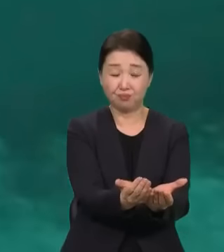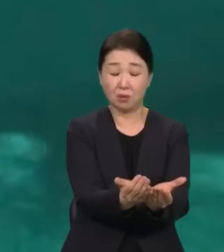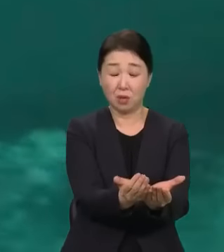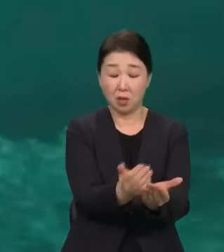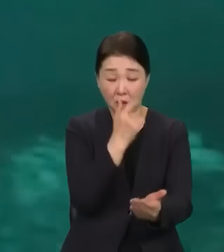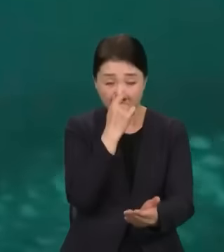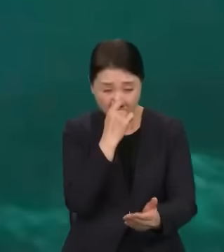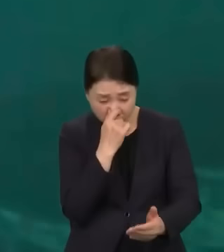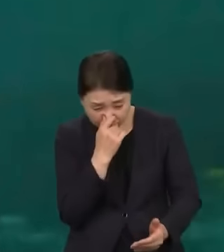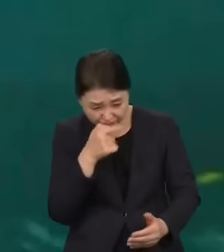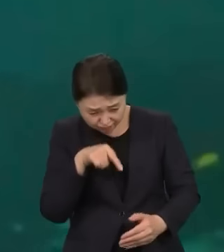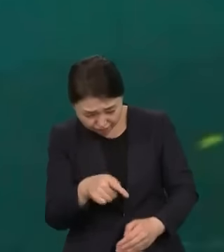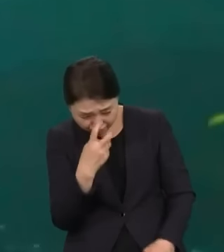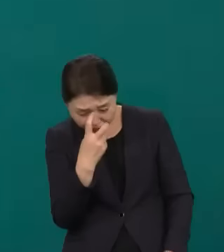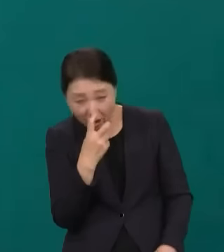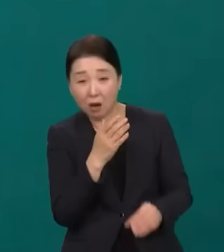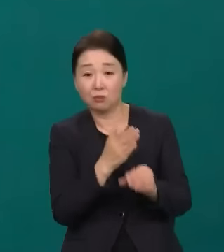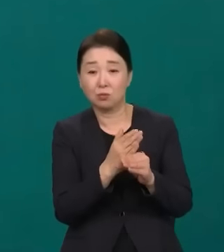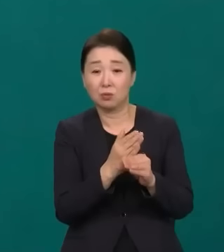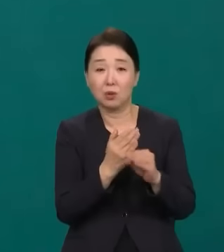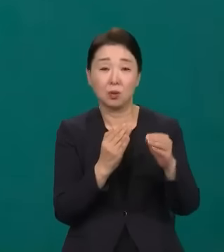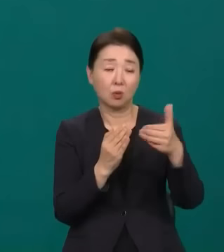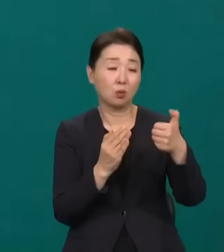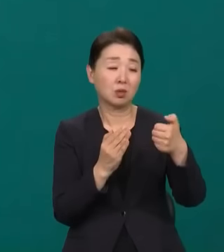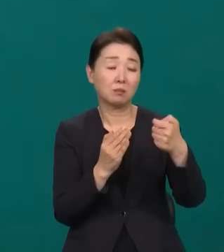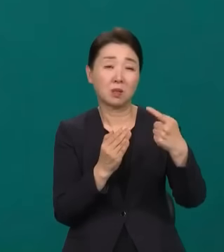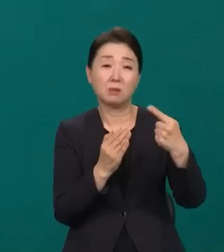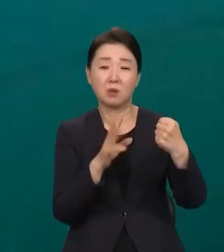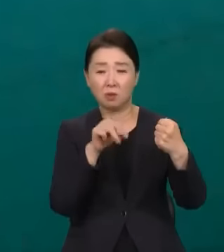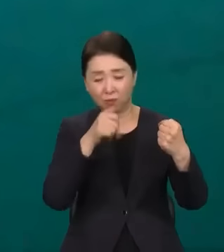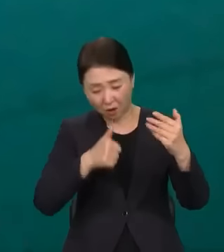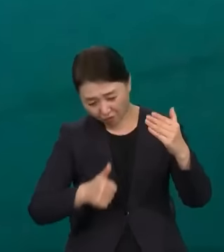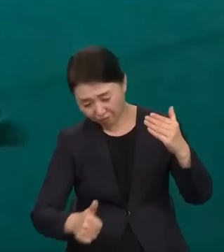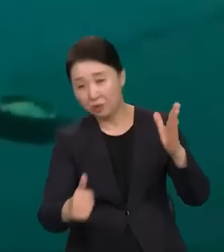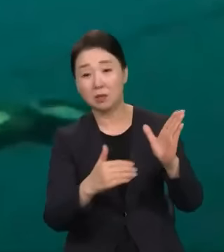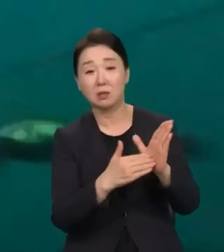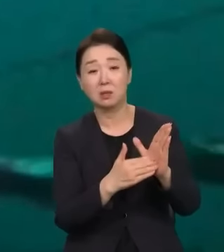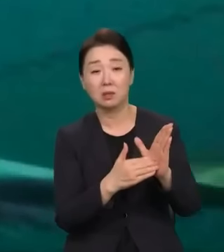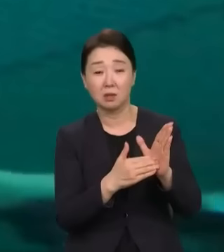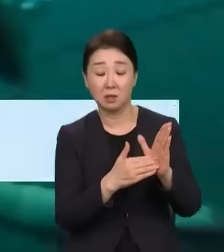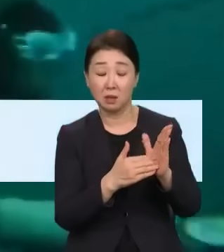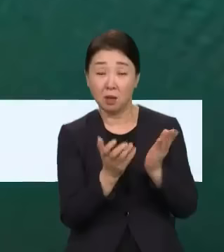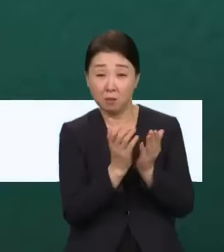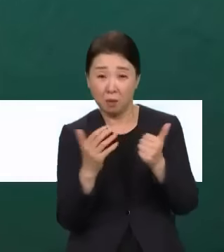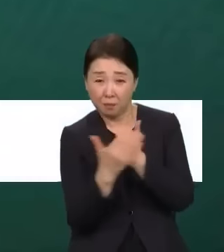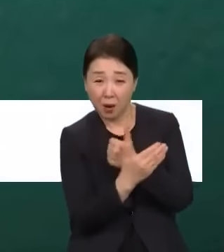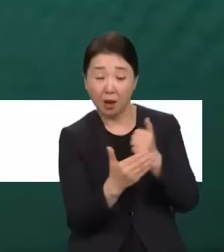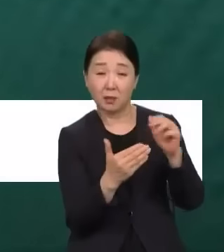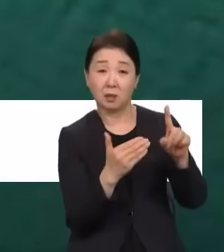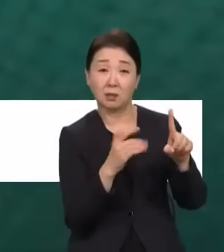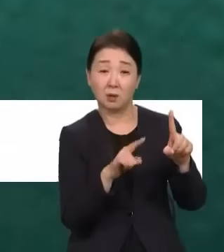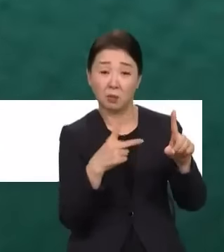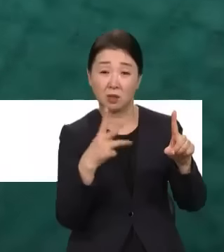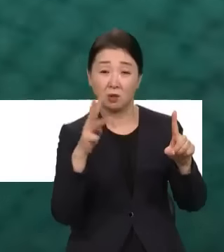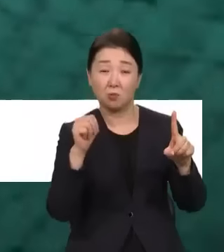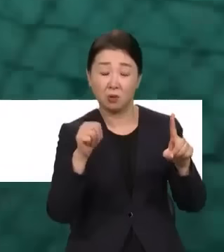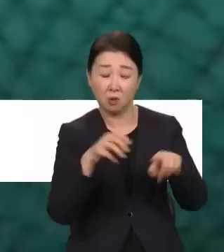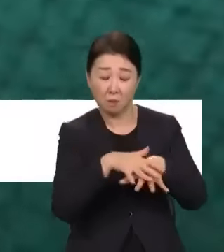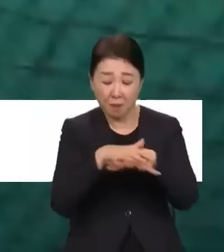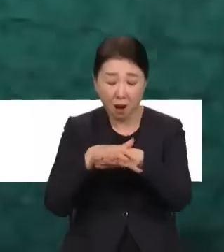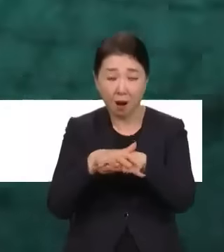수중 수색을 해봤지만 51m까지밖에 내려가지 못했습니다. 배를 감싸고 있는 길이 1.2km, 폭